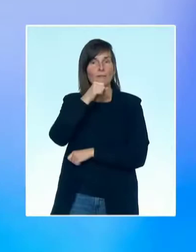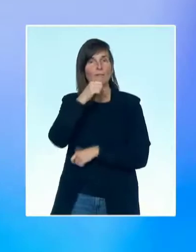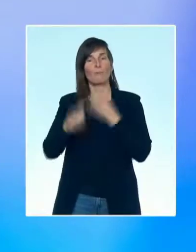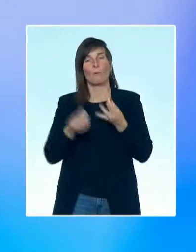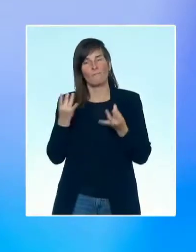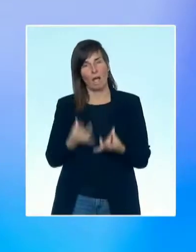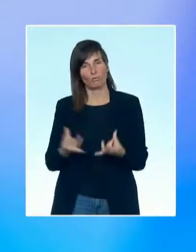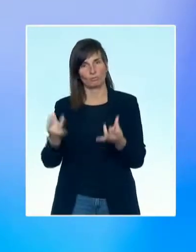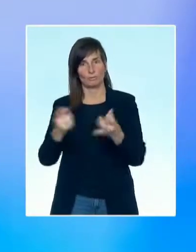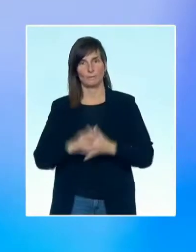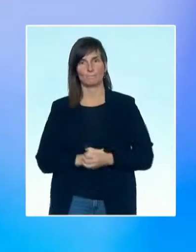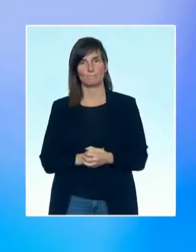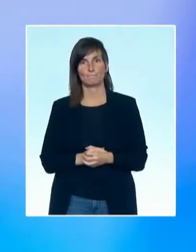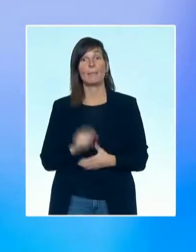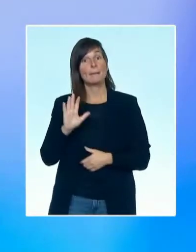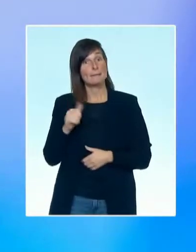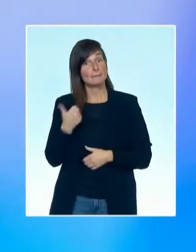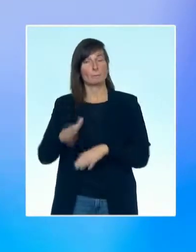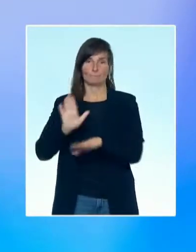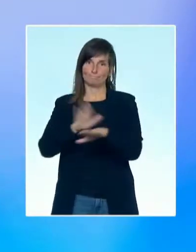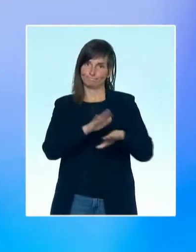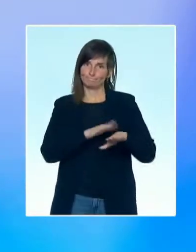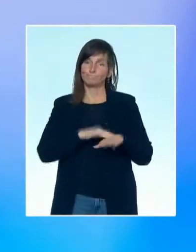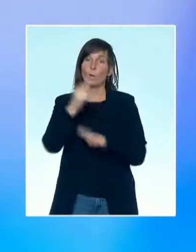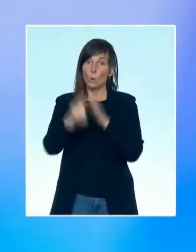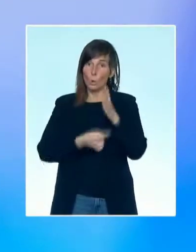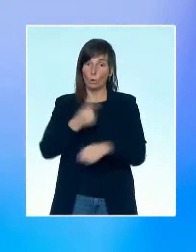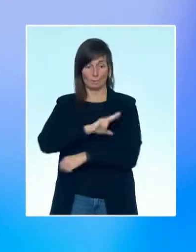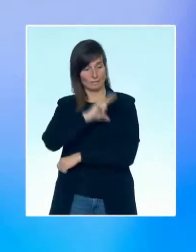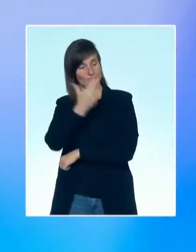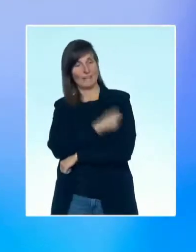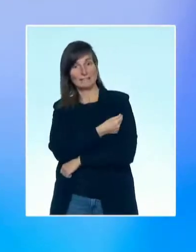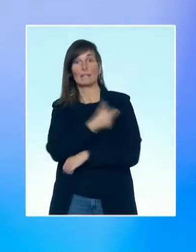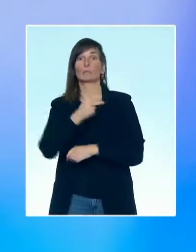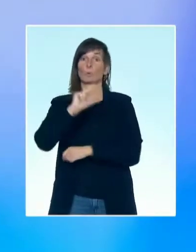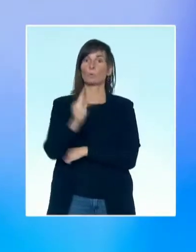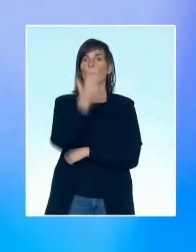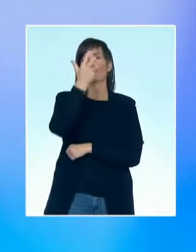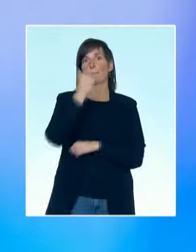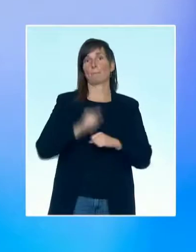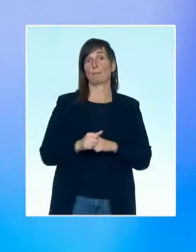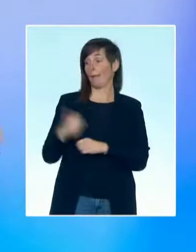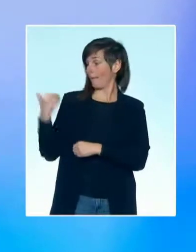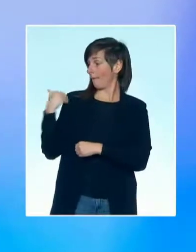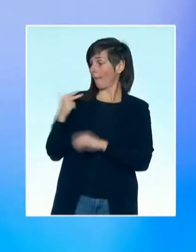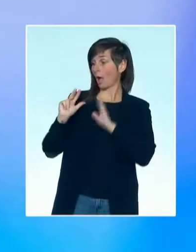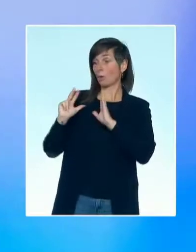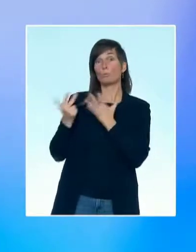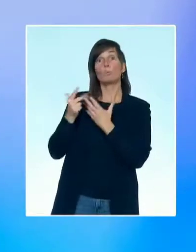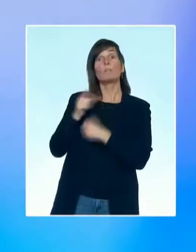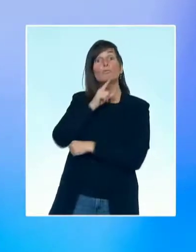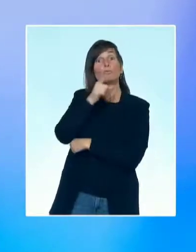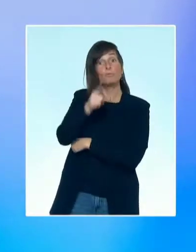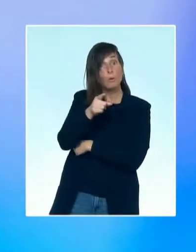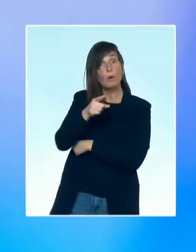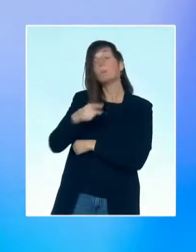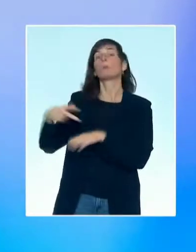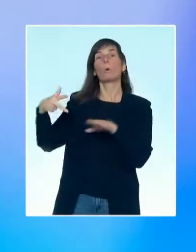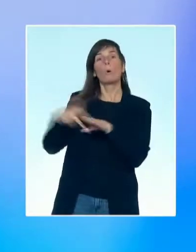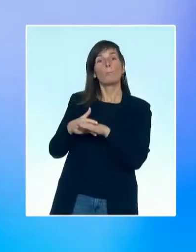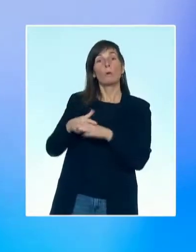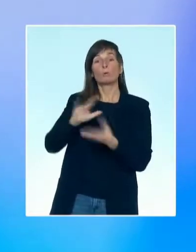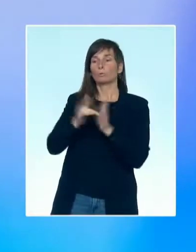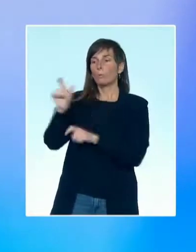fragiles. D'où l'importance du rappel vaccinal que nous avons ouvert depuis 8 jours à toute la population